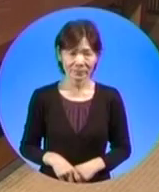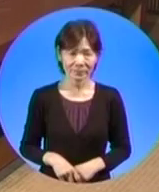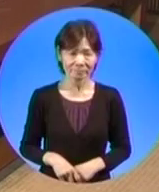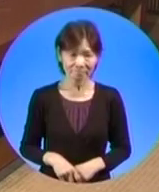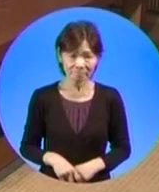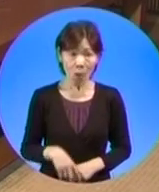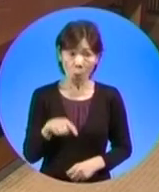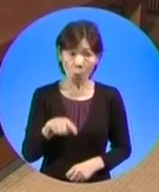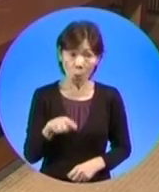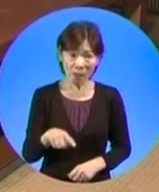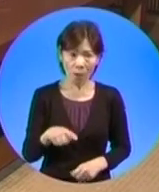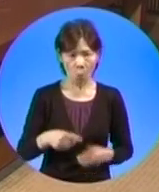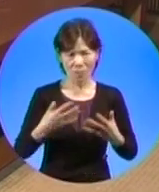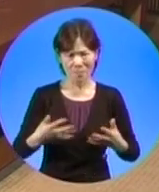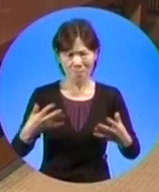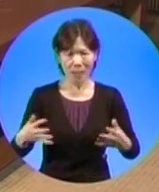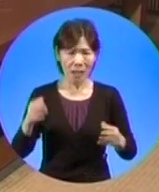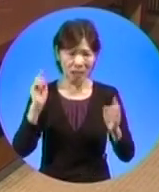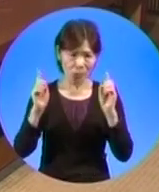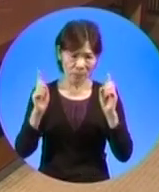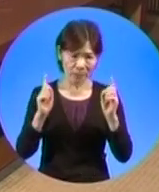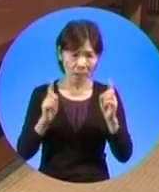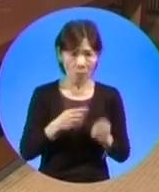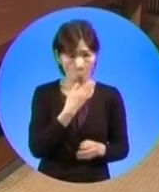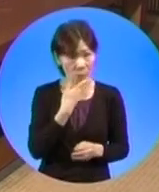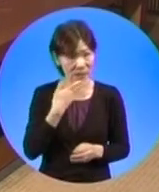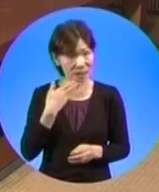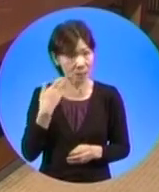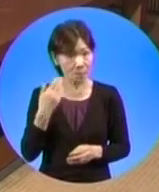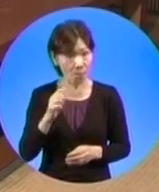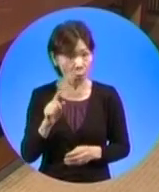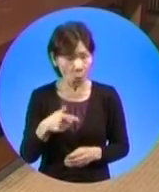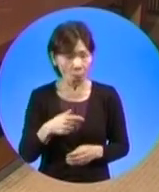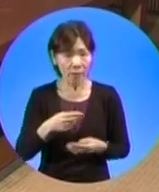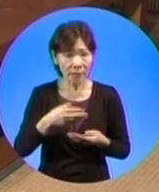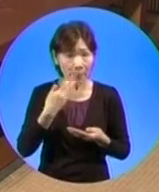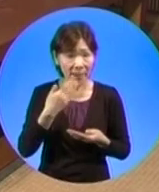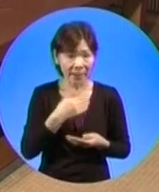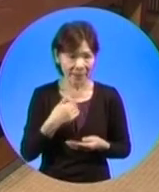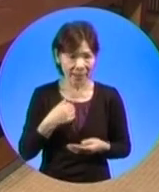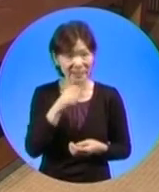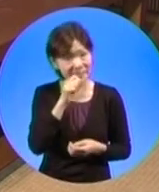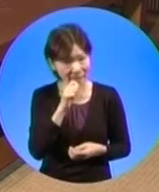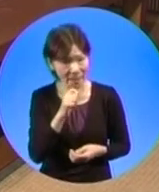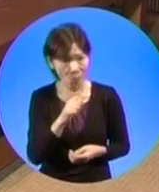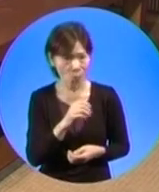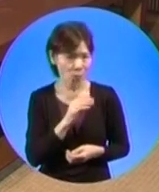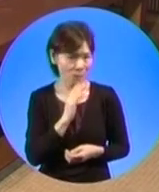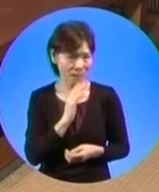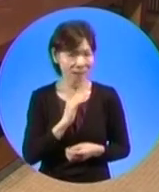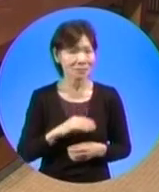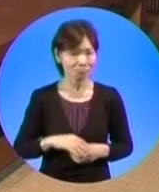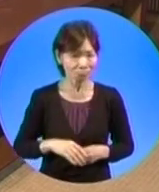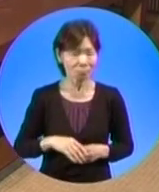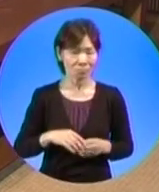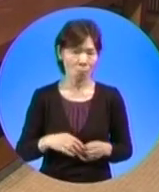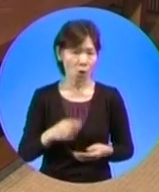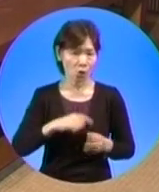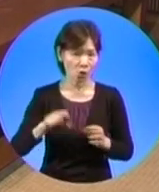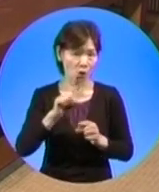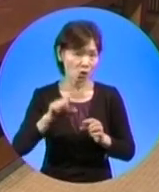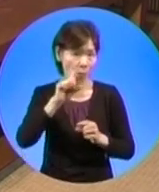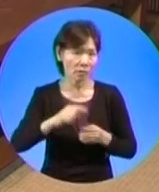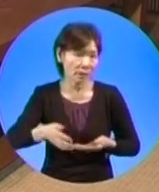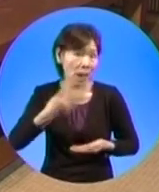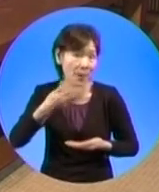もういっぱい遊んでこんなに美味しいもの食べれて、野瀬町いいですね。本当にもう